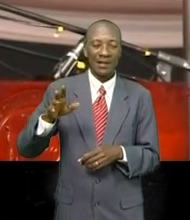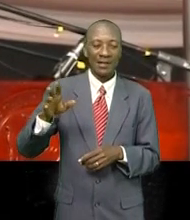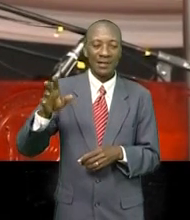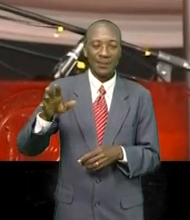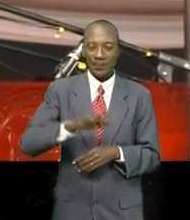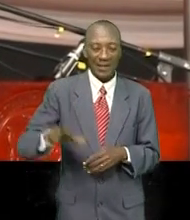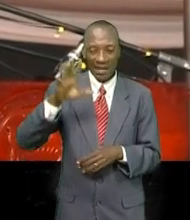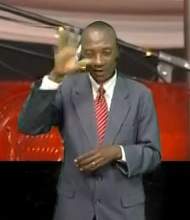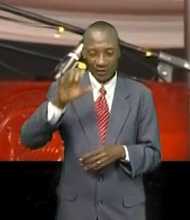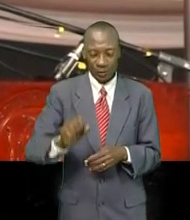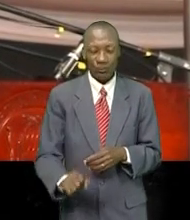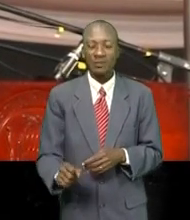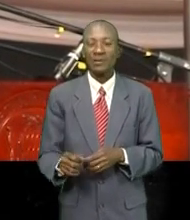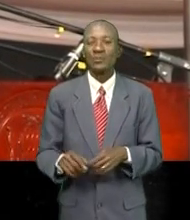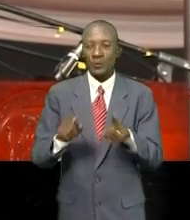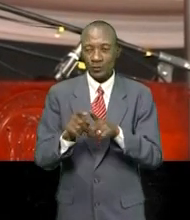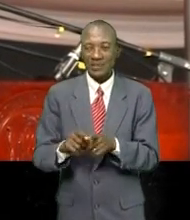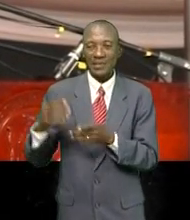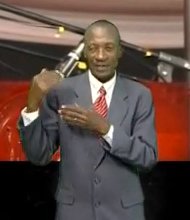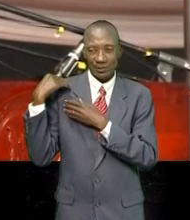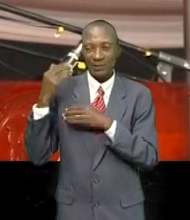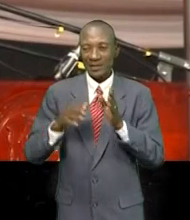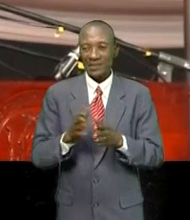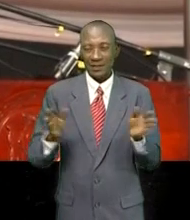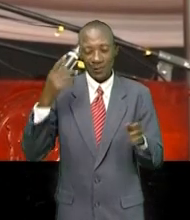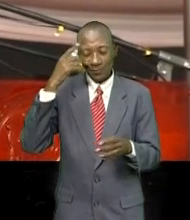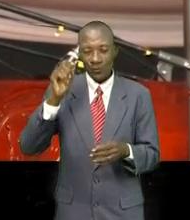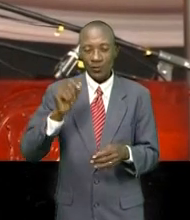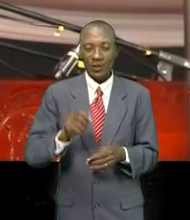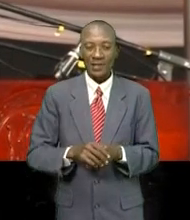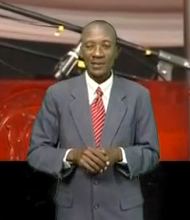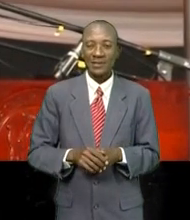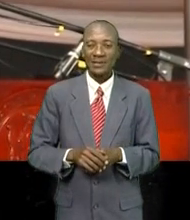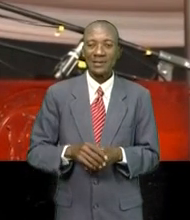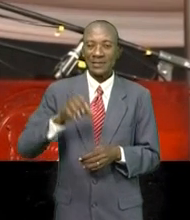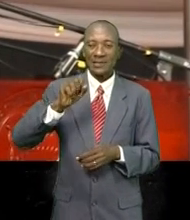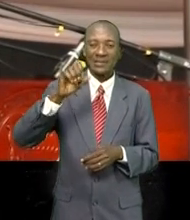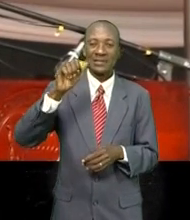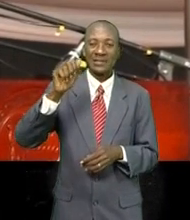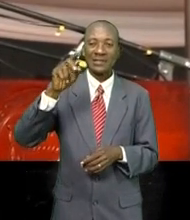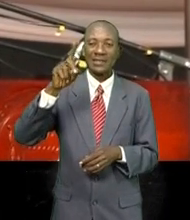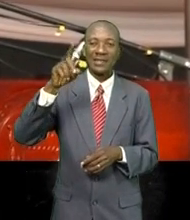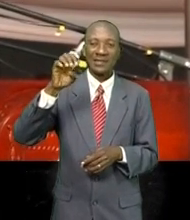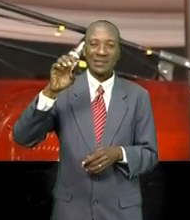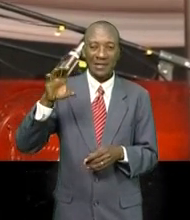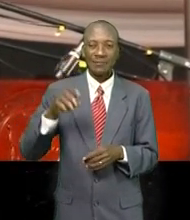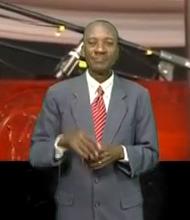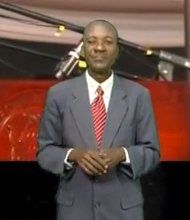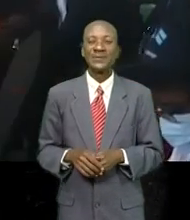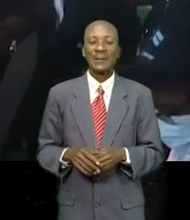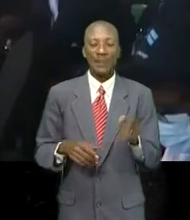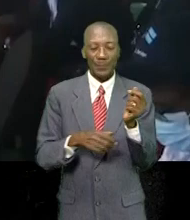SADC, Madame la Secrétaire Générale du COMESA, Mesdames et Messieurs les membres du gouvernement de la République de